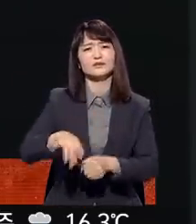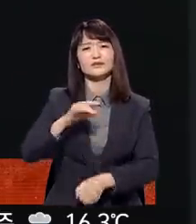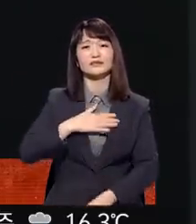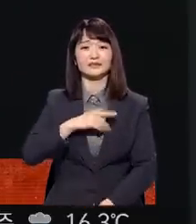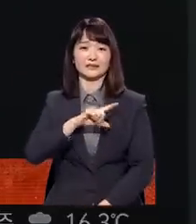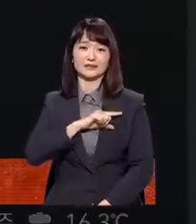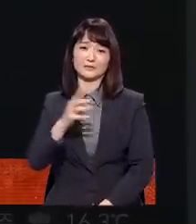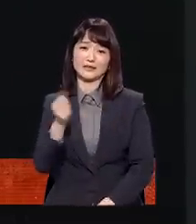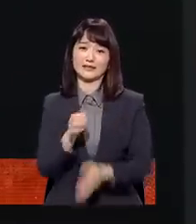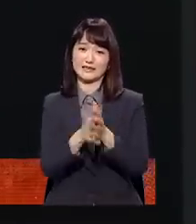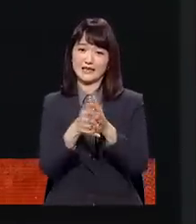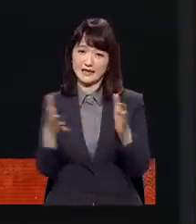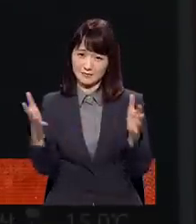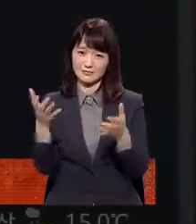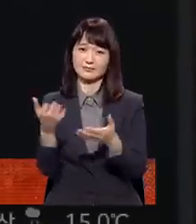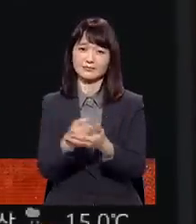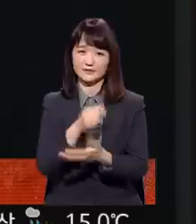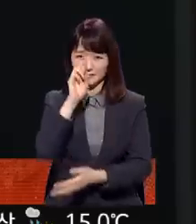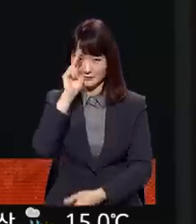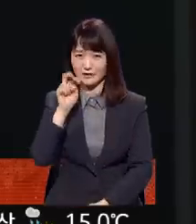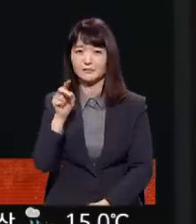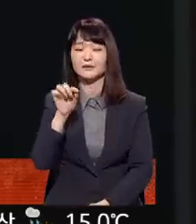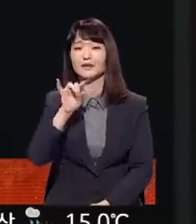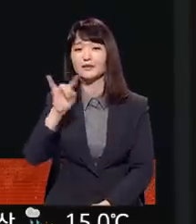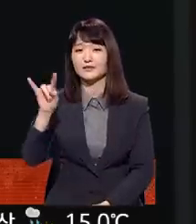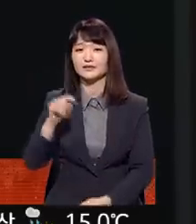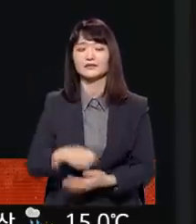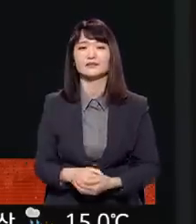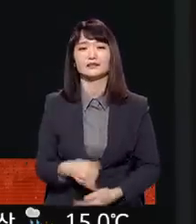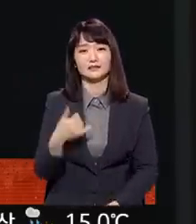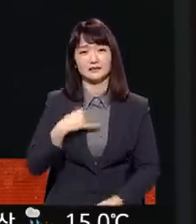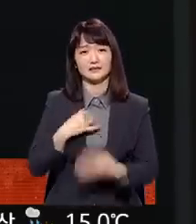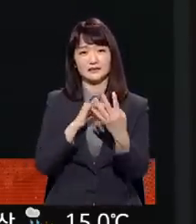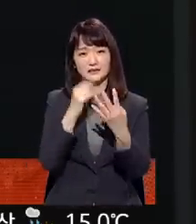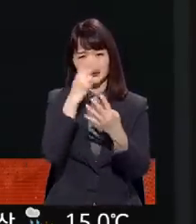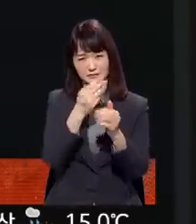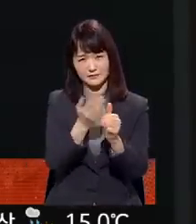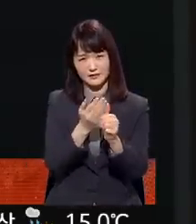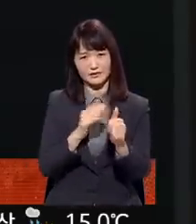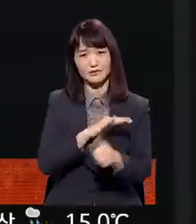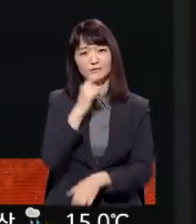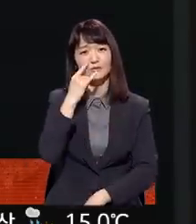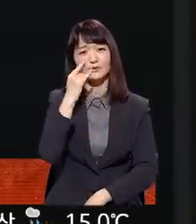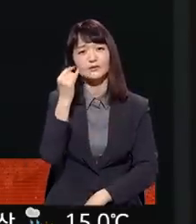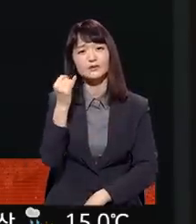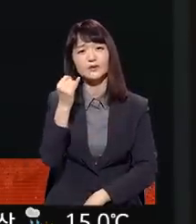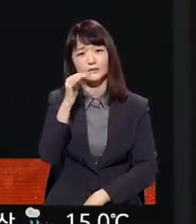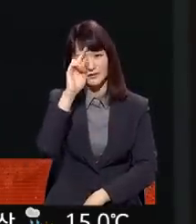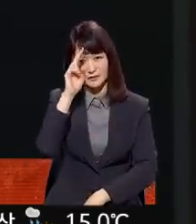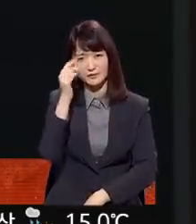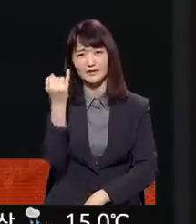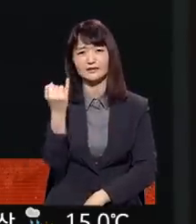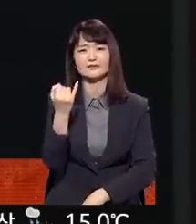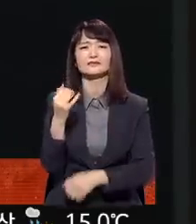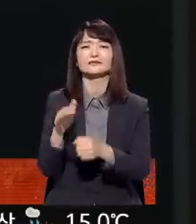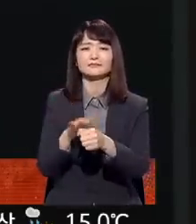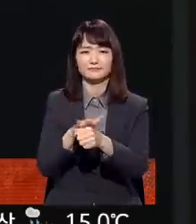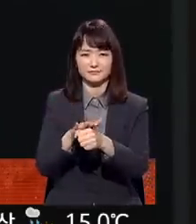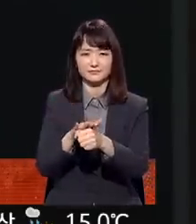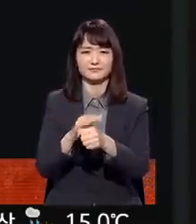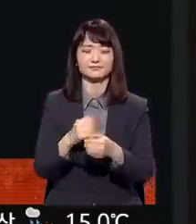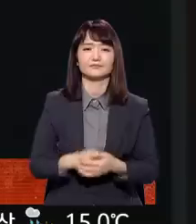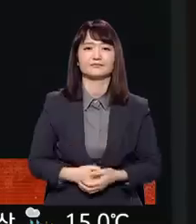아파트를 얻었어요 하신 박명혜님, 자식 넷 키우느라 고생하신 우리 엄마 박지영 여사 사랑해 하신